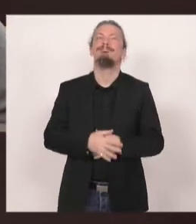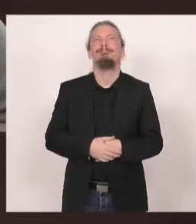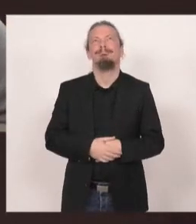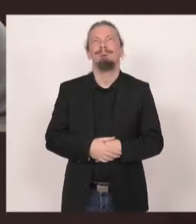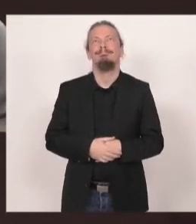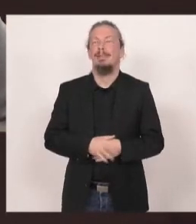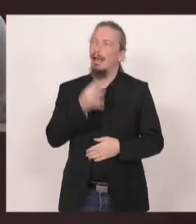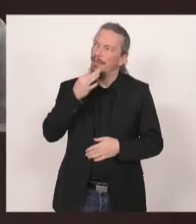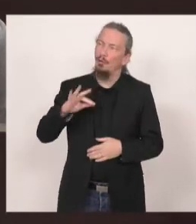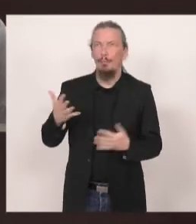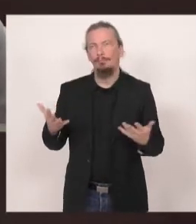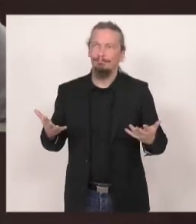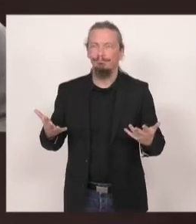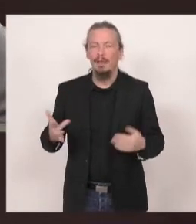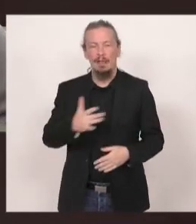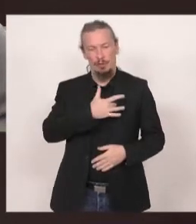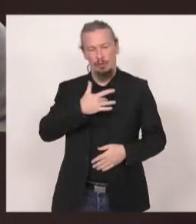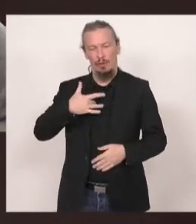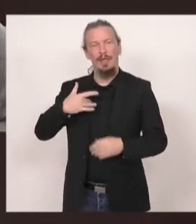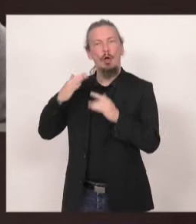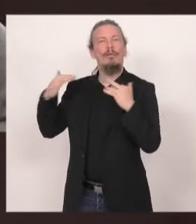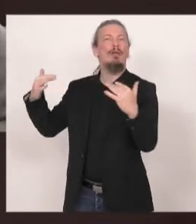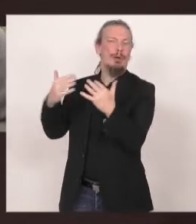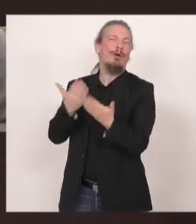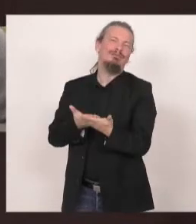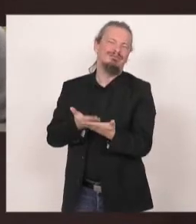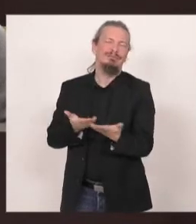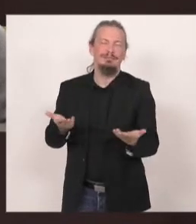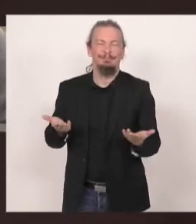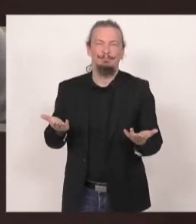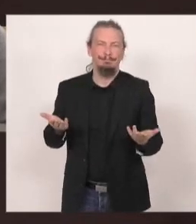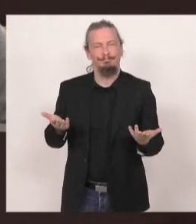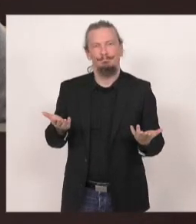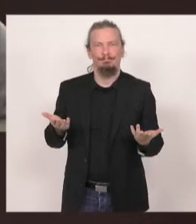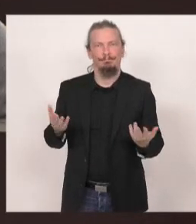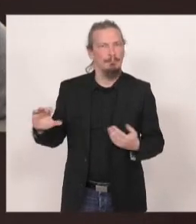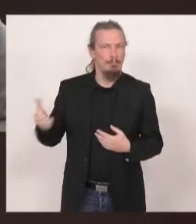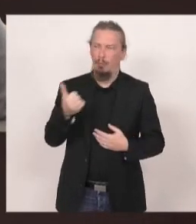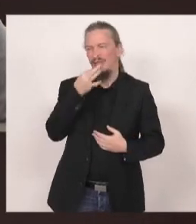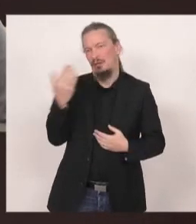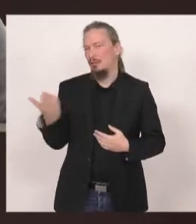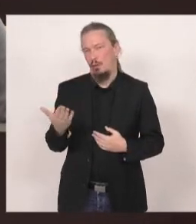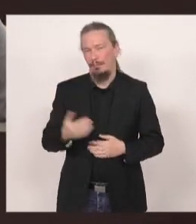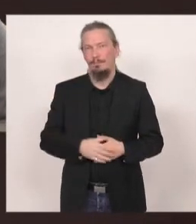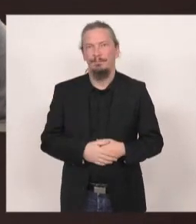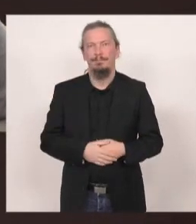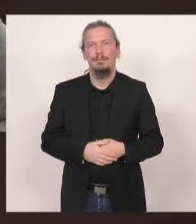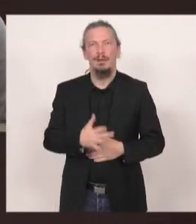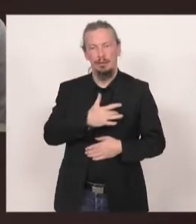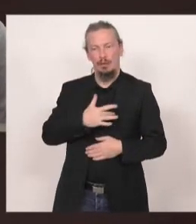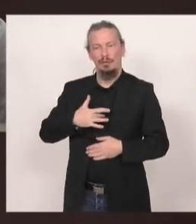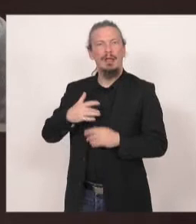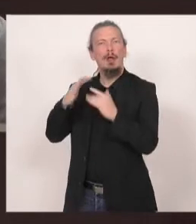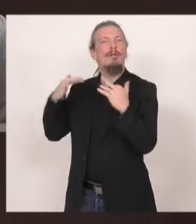Comment vous dire, la santé environnementale, peut-être d'abord commencer par là. La santé environnementale, c'est ce qui